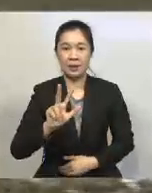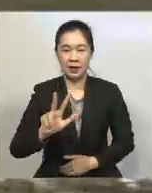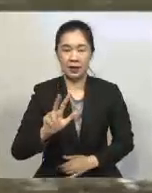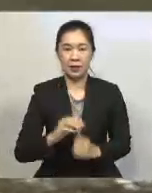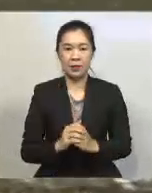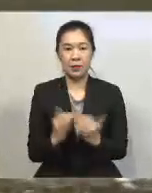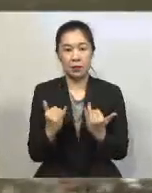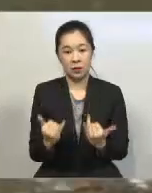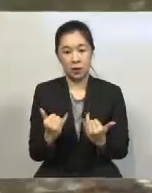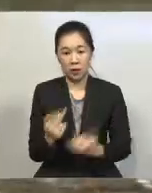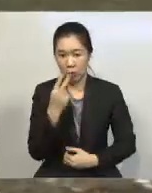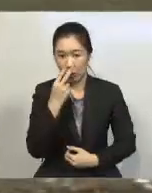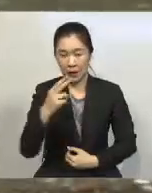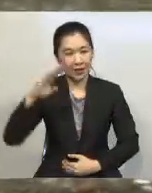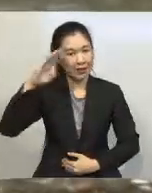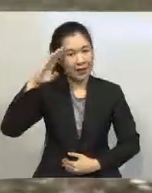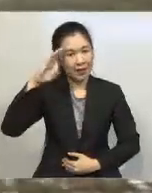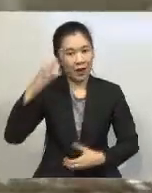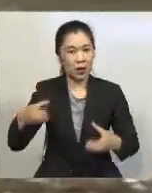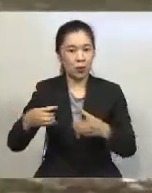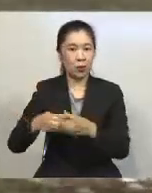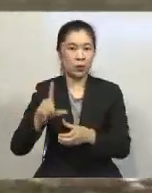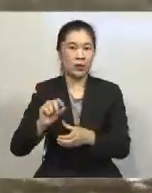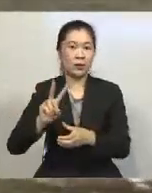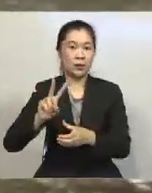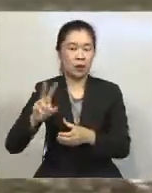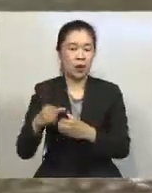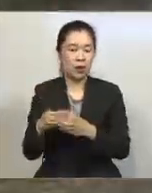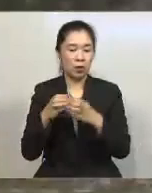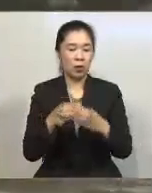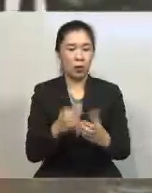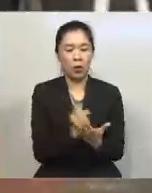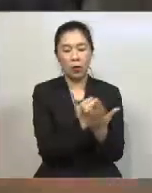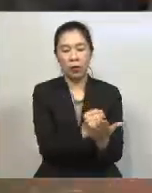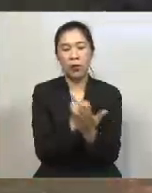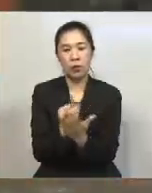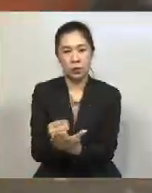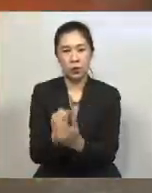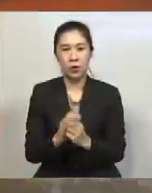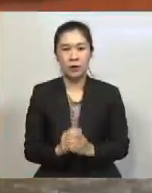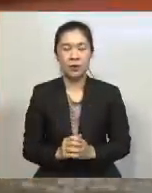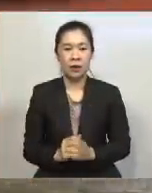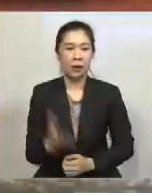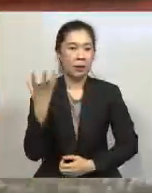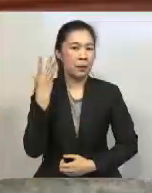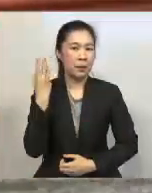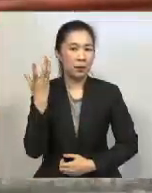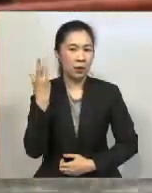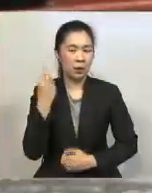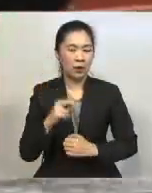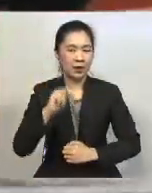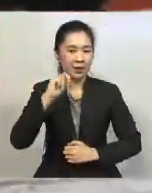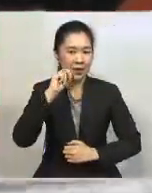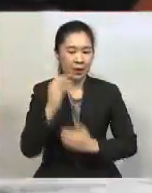ที่เห็นอยู่นี้ก็คือกำลังทหารจากมณฑลทหารบกที่22มาช่วยชาวบ้านในการขนย้ายสิ่งของออกจากตัวบ้านเพิ่มเติมจากที่เมื่อวานนี้นะครับระดับ